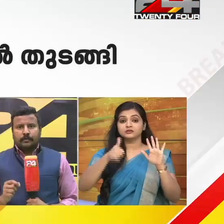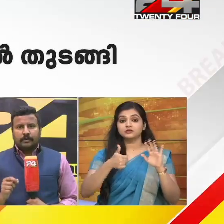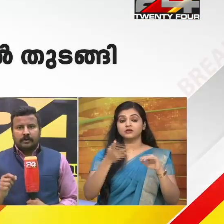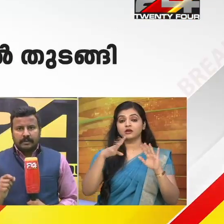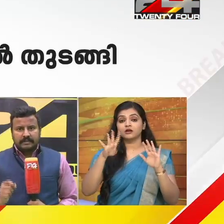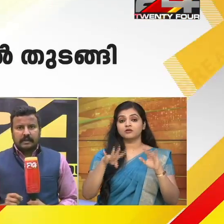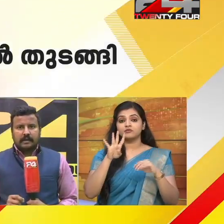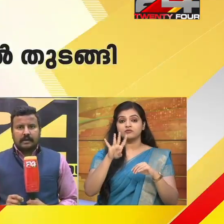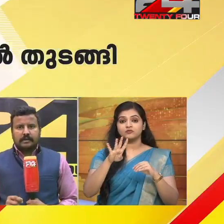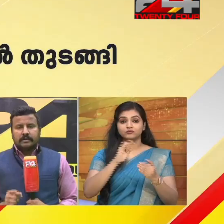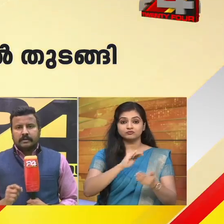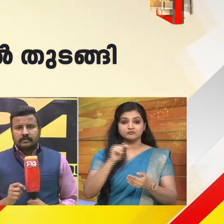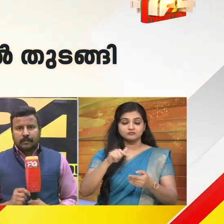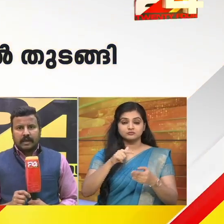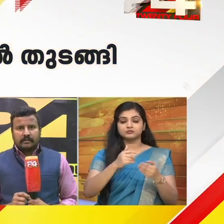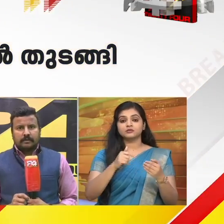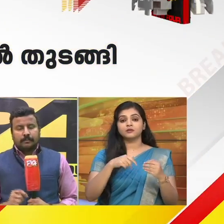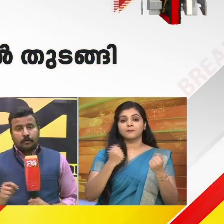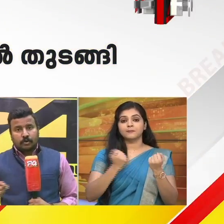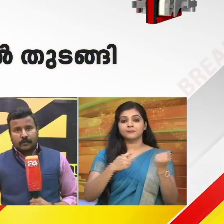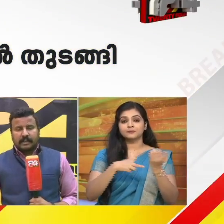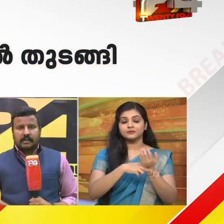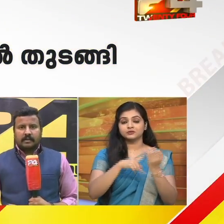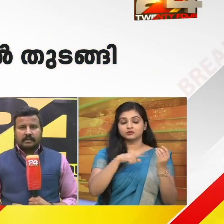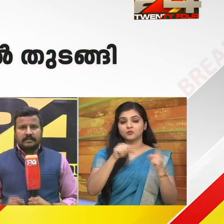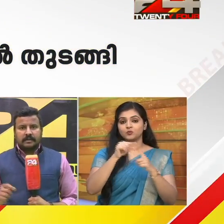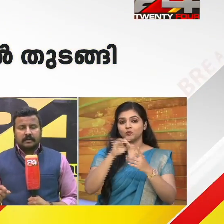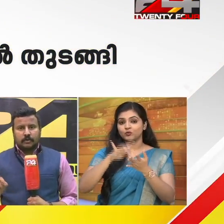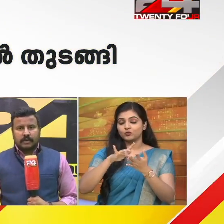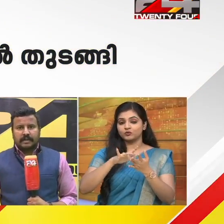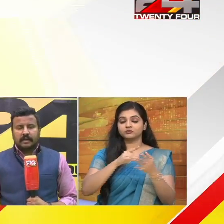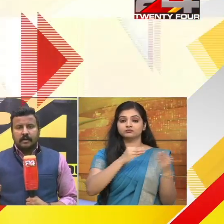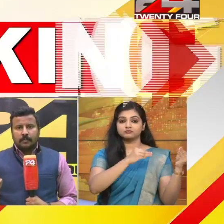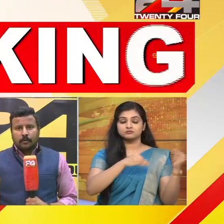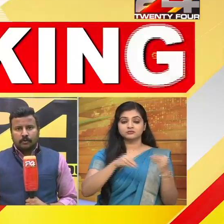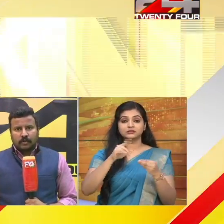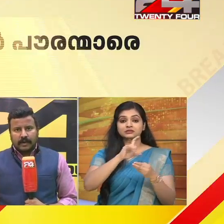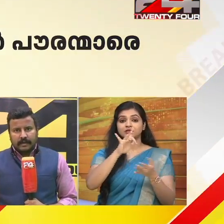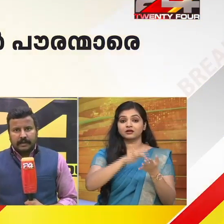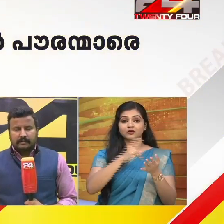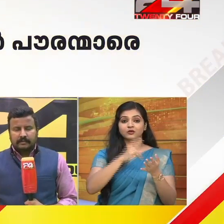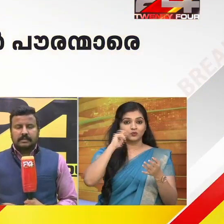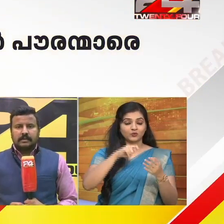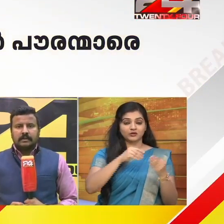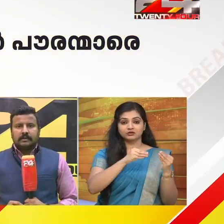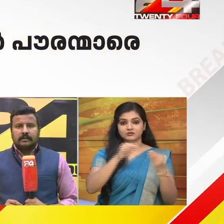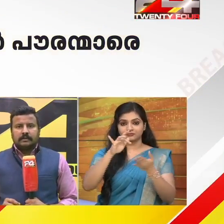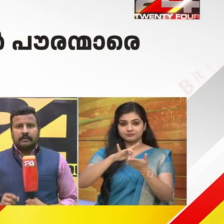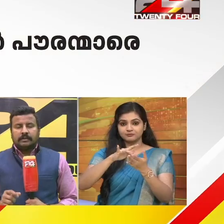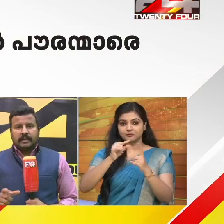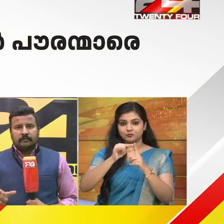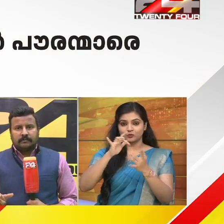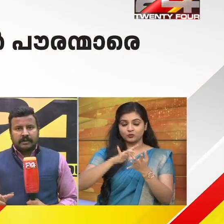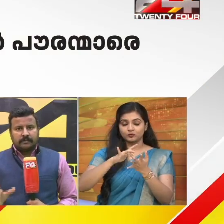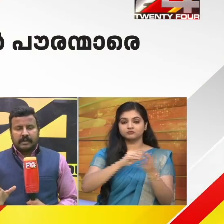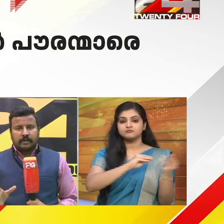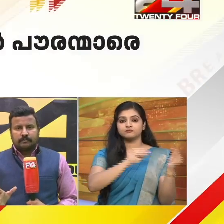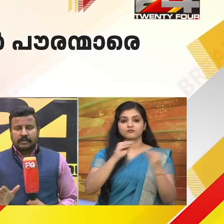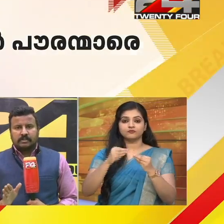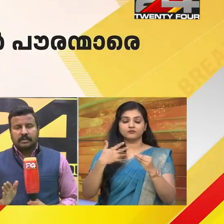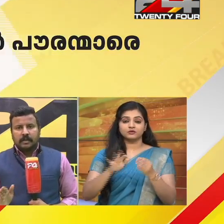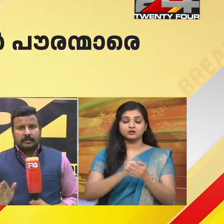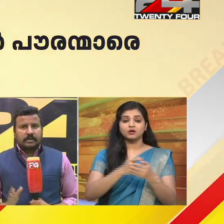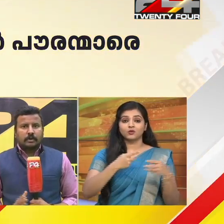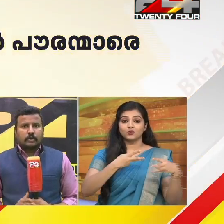ഇന്നിപ്പോൾ ബസ്സുകളിലാണ് സുമിയിൽ നിന്നും പോൾട്ടോവയിലേക്ക്, അതായത് സെൻട്രൽ യുക്രൈന്റെ പോൾട്ടോവയിൽ എത്തിച്ചത്. എന്തായാലും വരും വഴിയിലൊന്നും